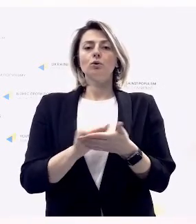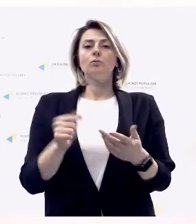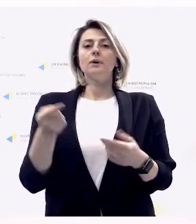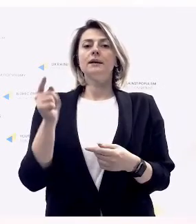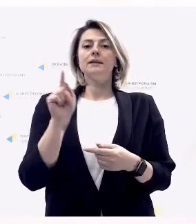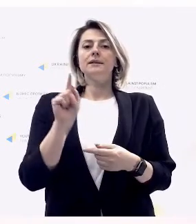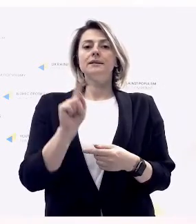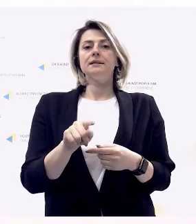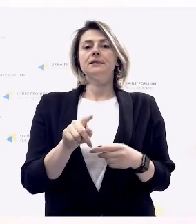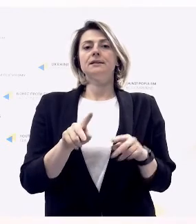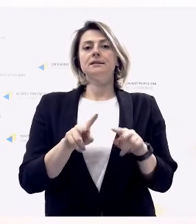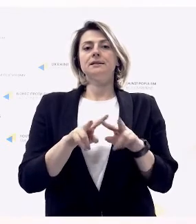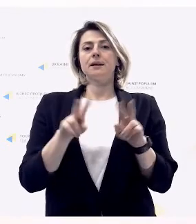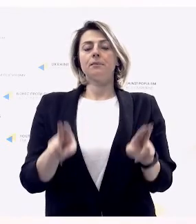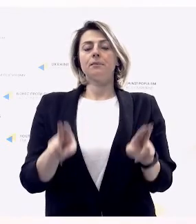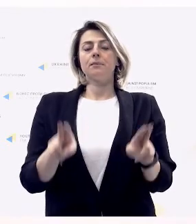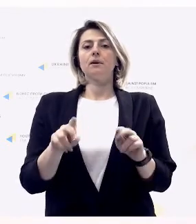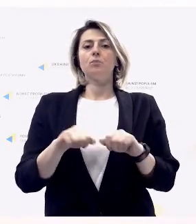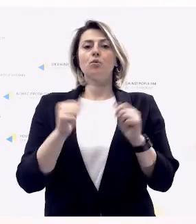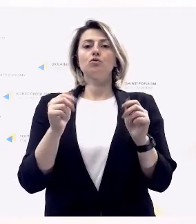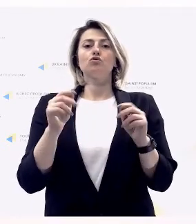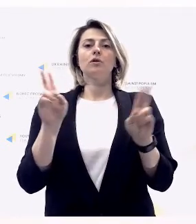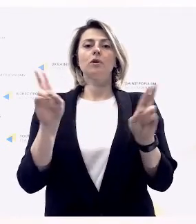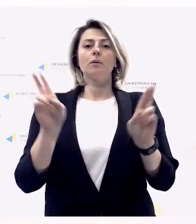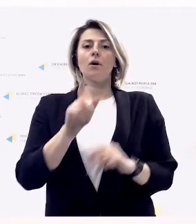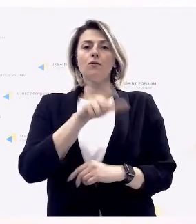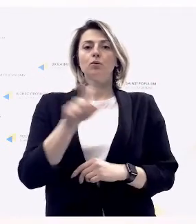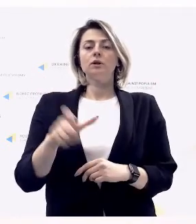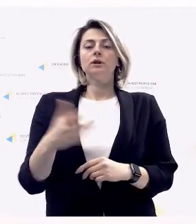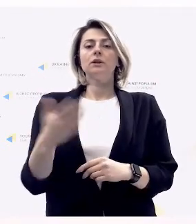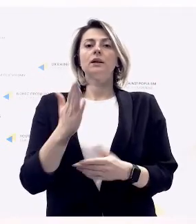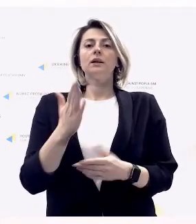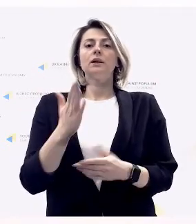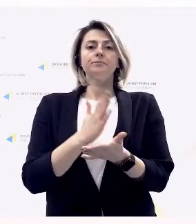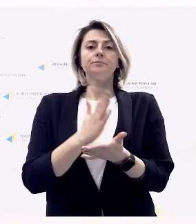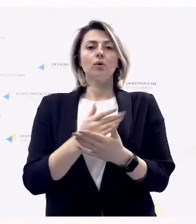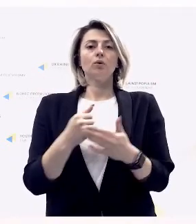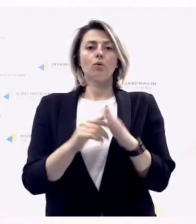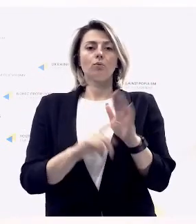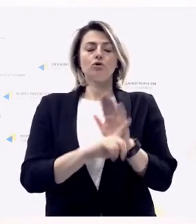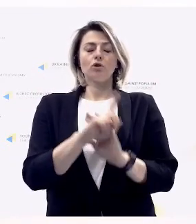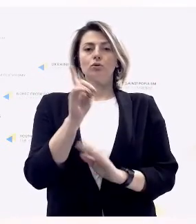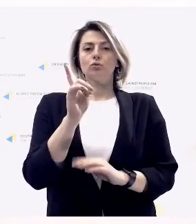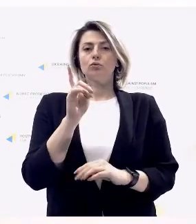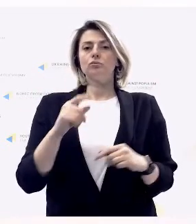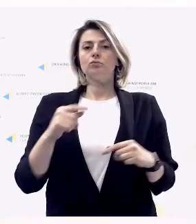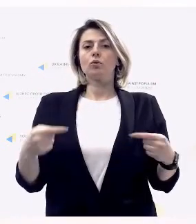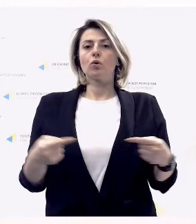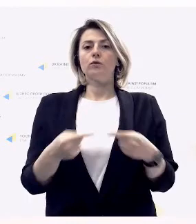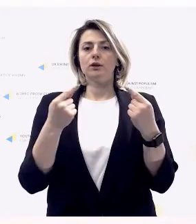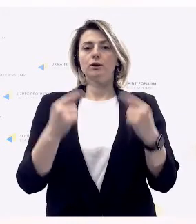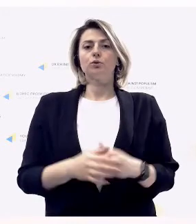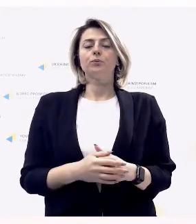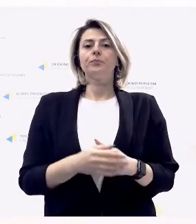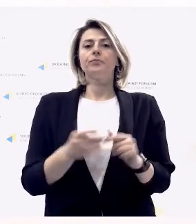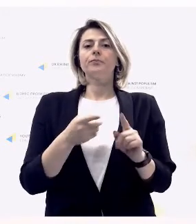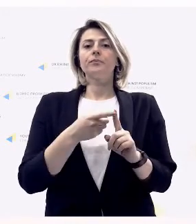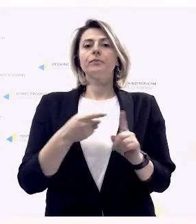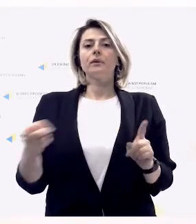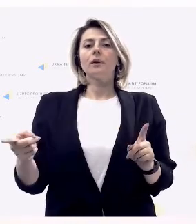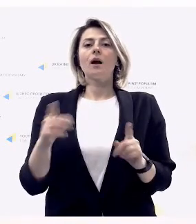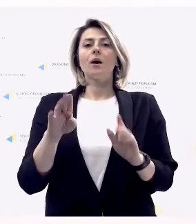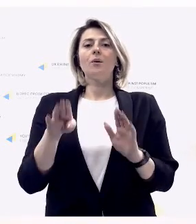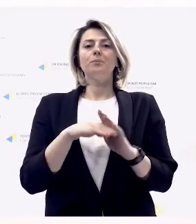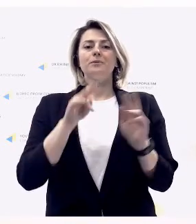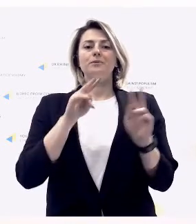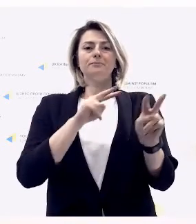порушення прав людини, які існували до початку конфлікту. Продовжуються штати країн тривали свавільне тримання під